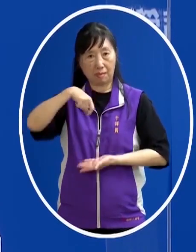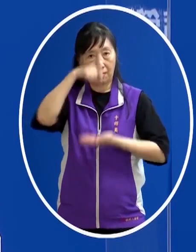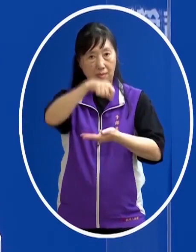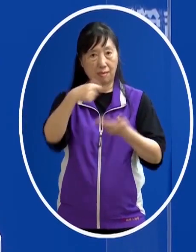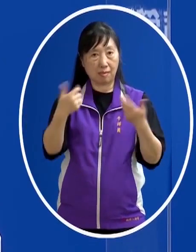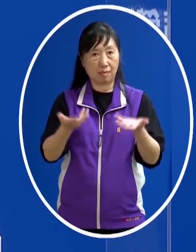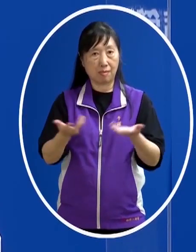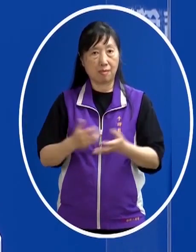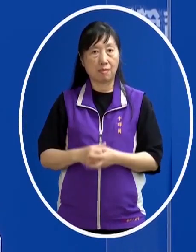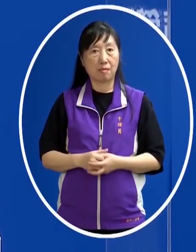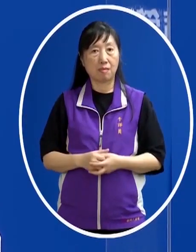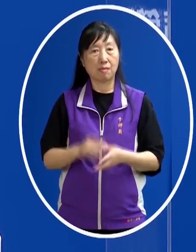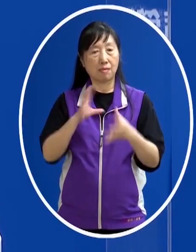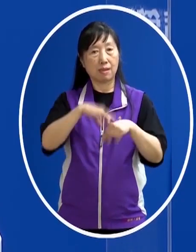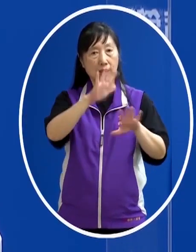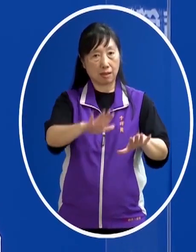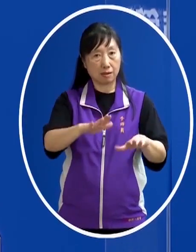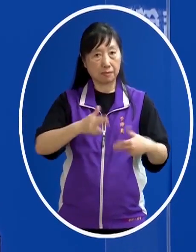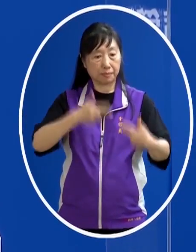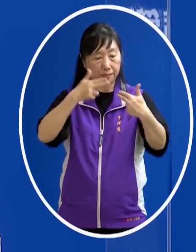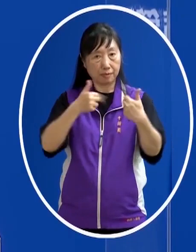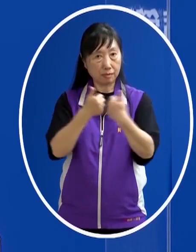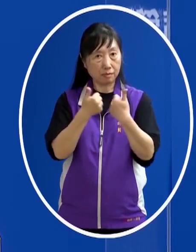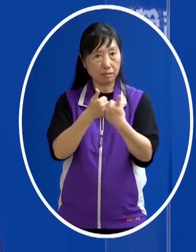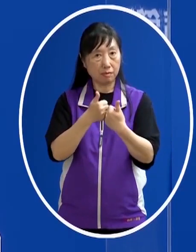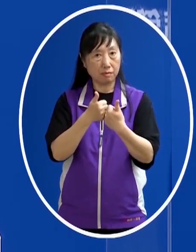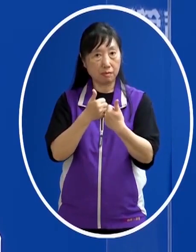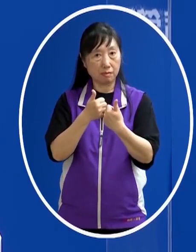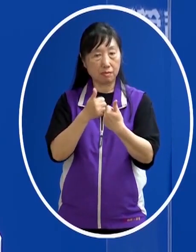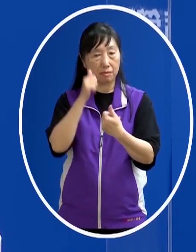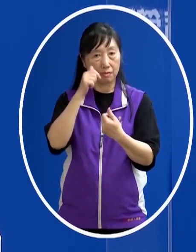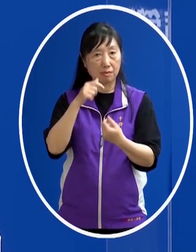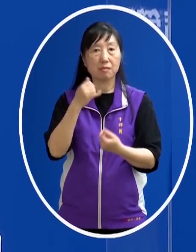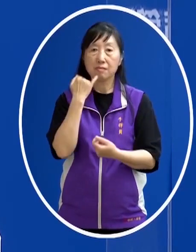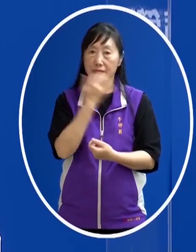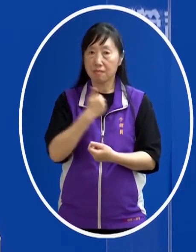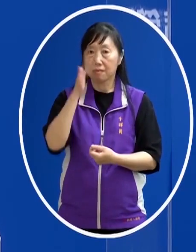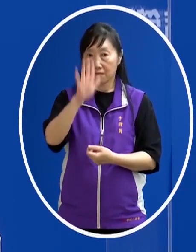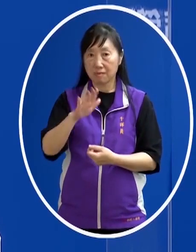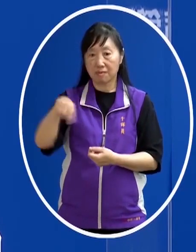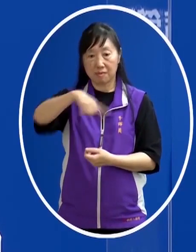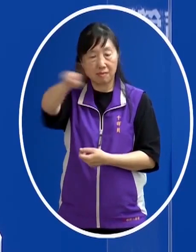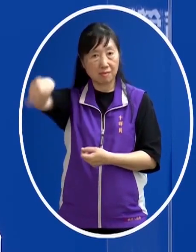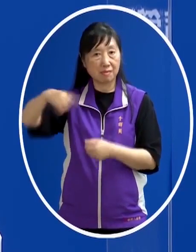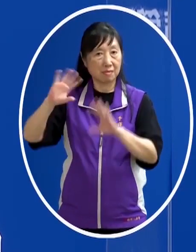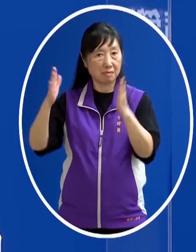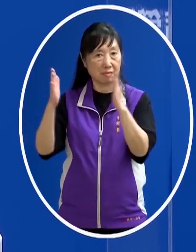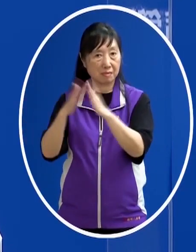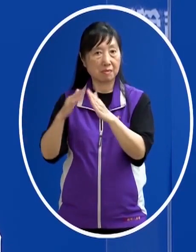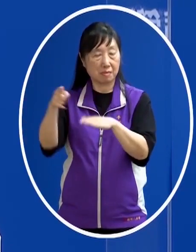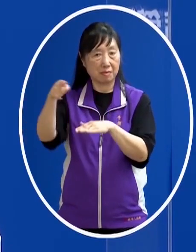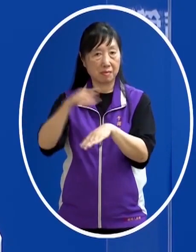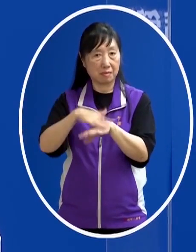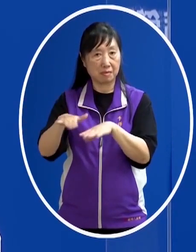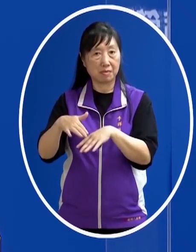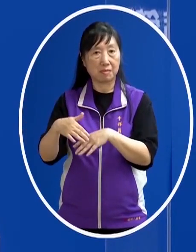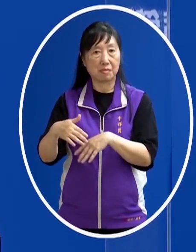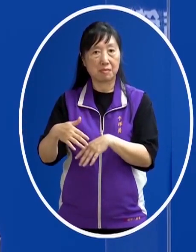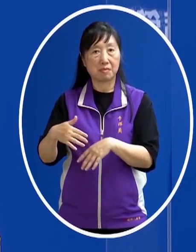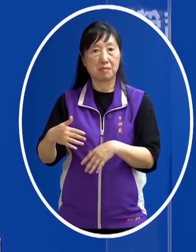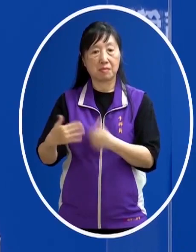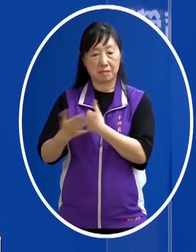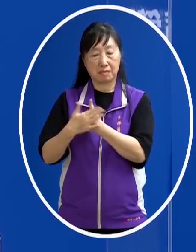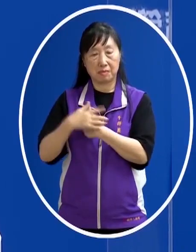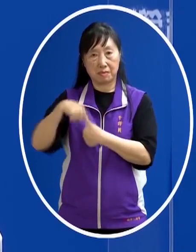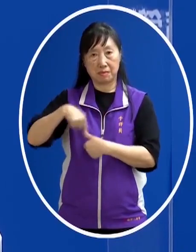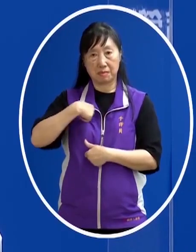会议里面应该是有友邦国家或者是理念相近国家，他们都会对台湾的这